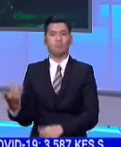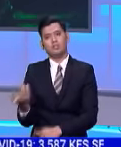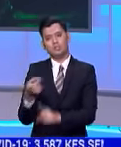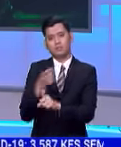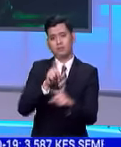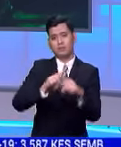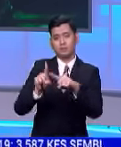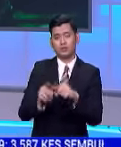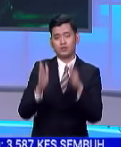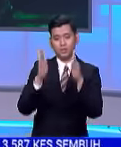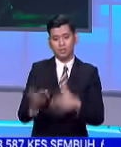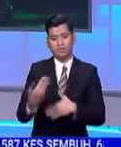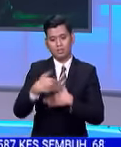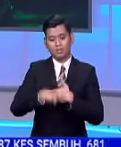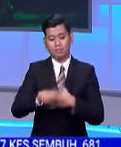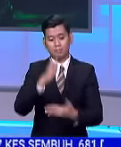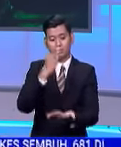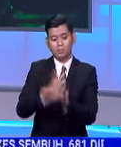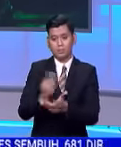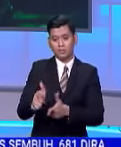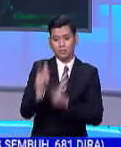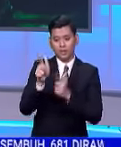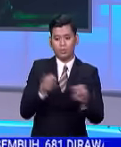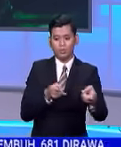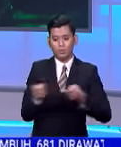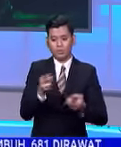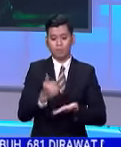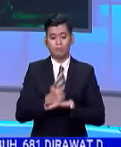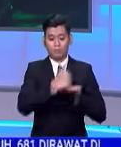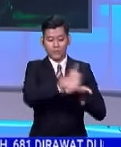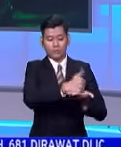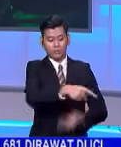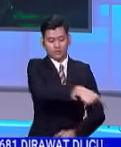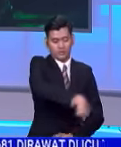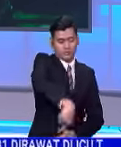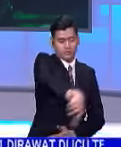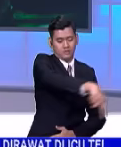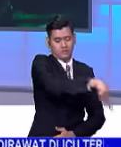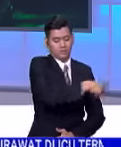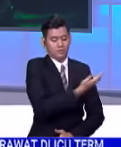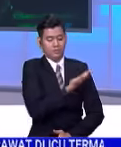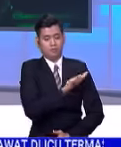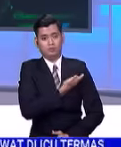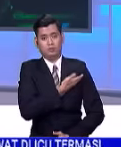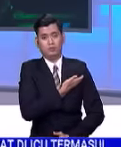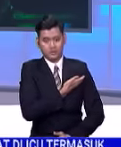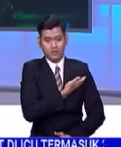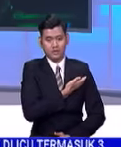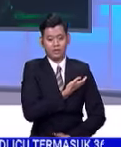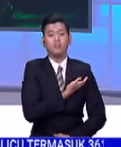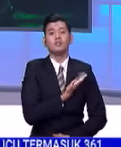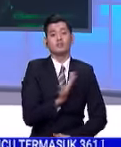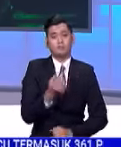Selepas berlakunya gencatan senjata, usaha bantuan kemanusiaan kini sudah memasuki Gaza. Kerana itu, golongan